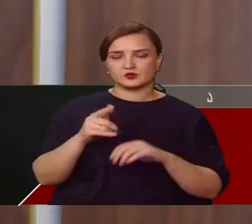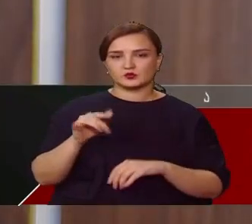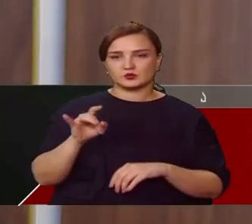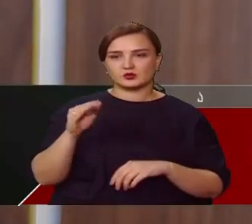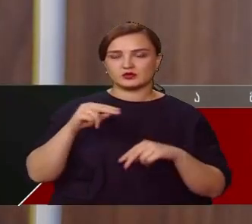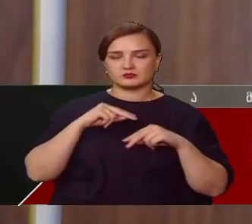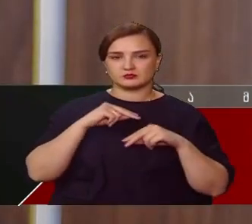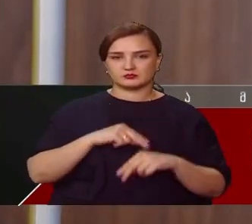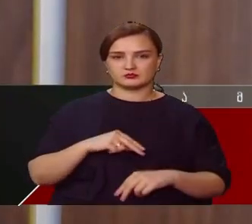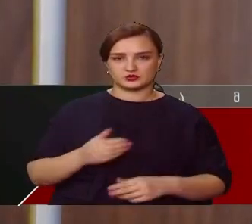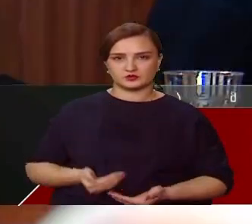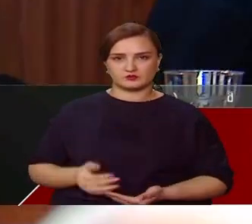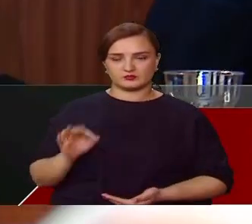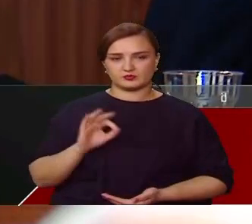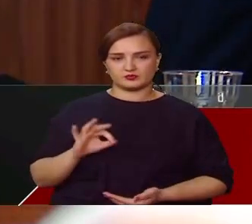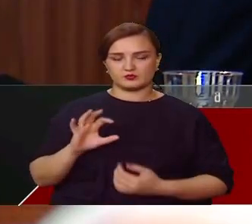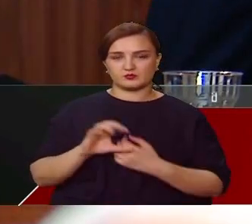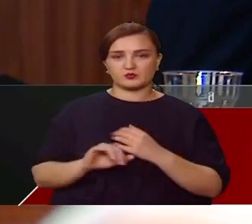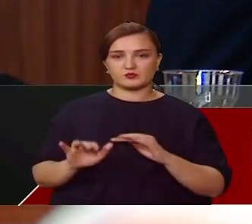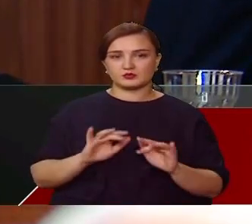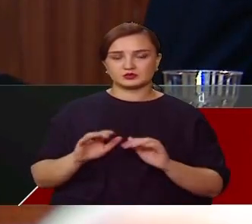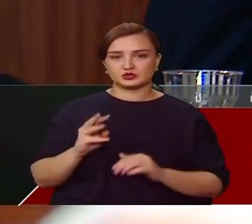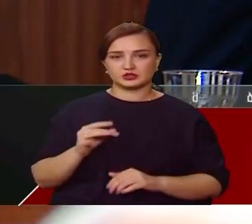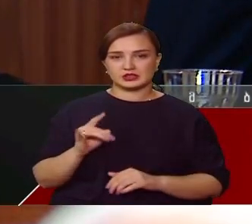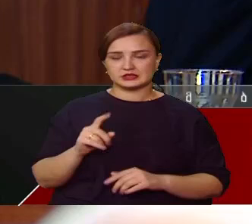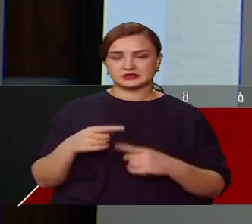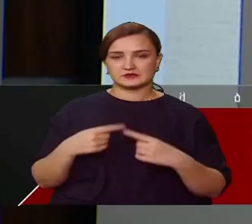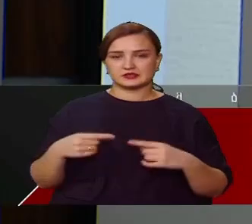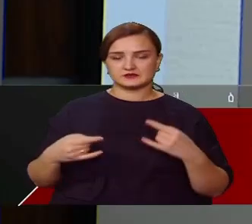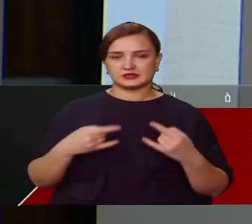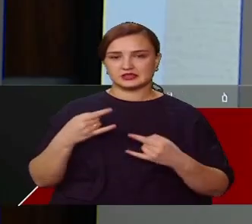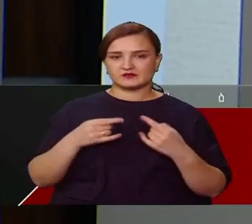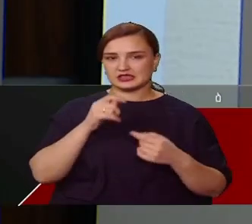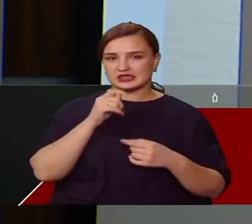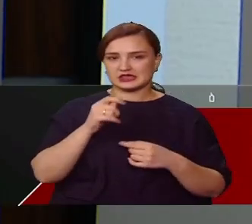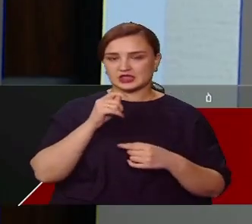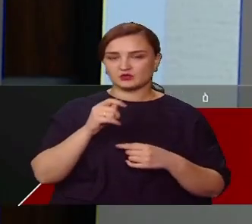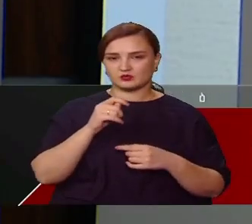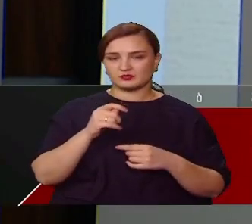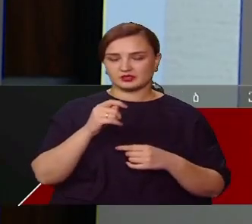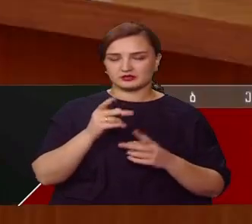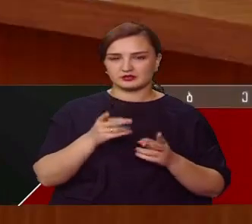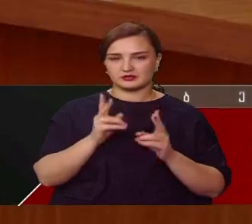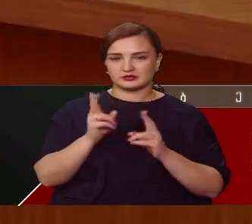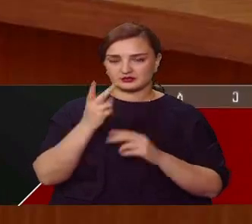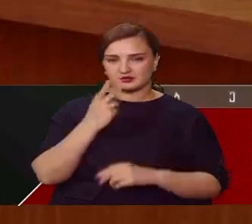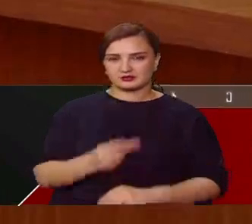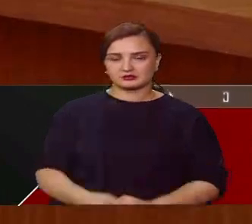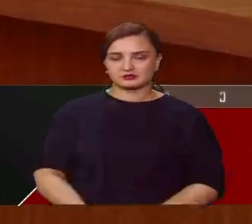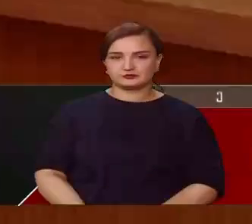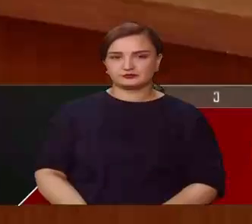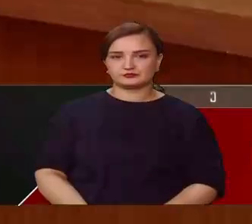და შემოქმედებაზე. ღონისძიების ბოლოს მონაწილეებმა გურამ შარაძეს სხვადასხვა სატელევიზიო ინტერვიუდან ამონარიდები იხილეს.